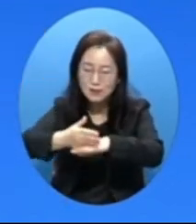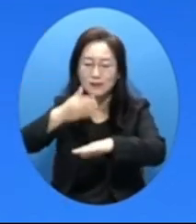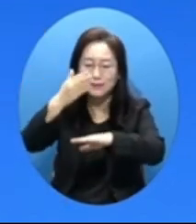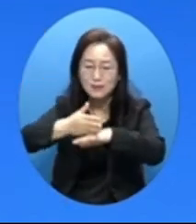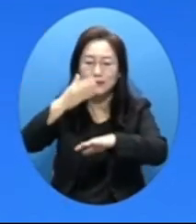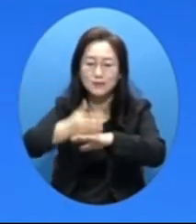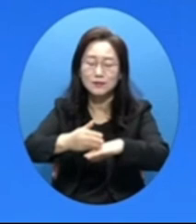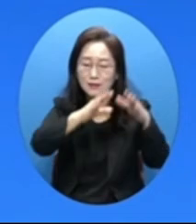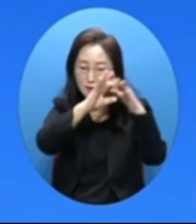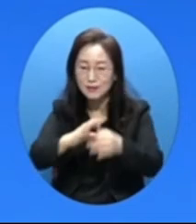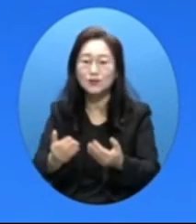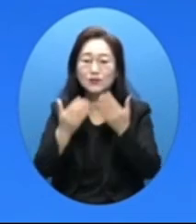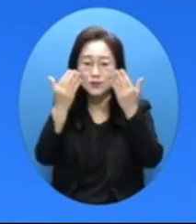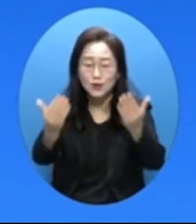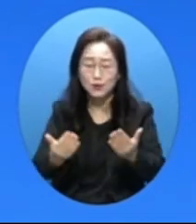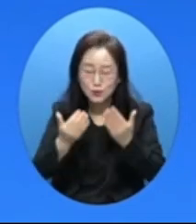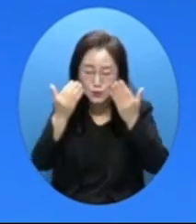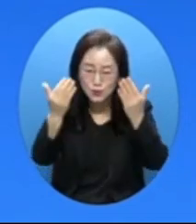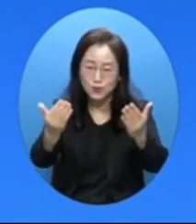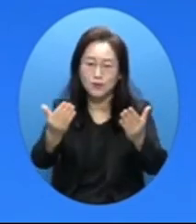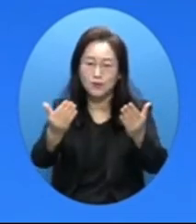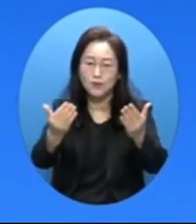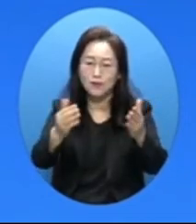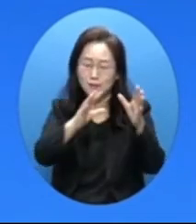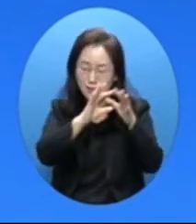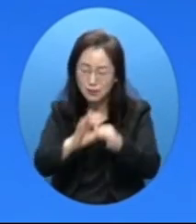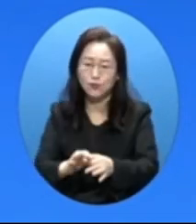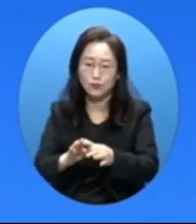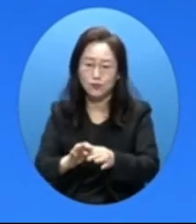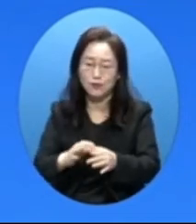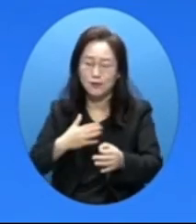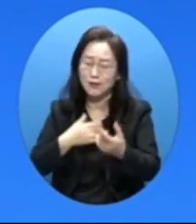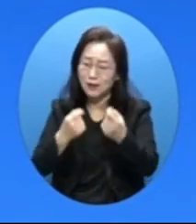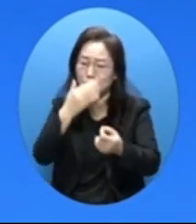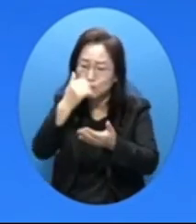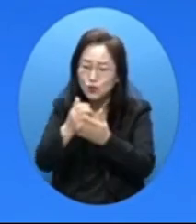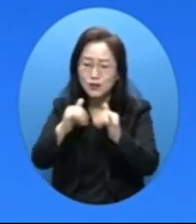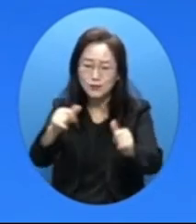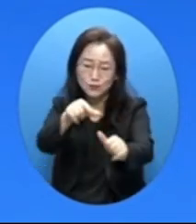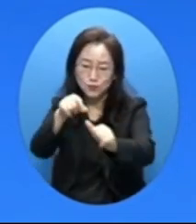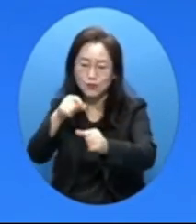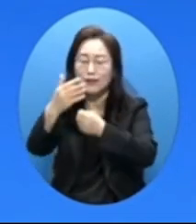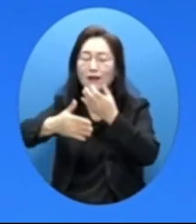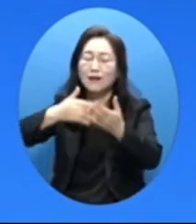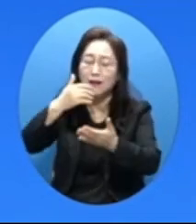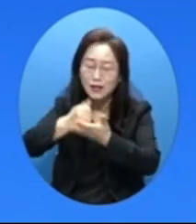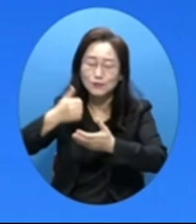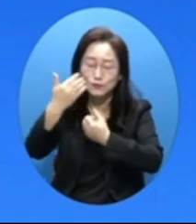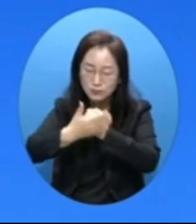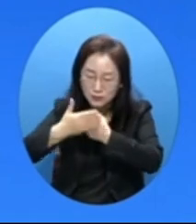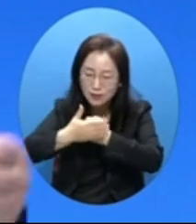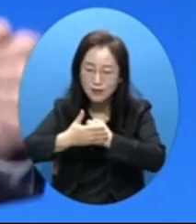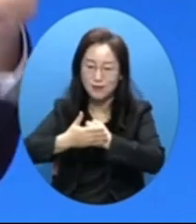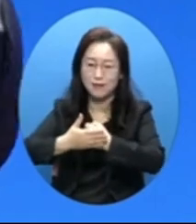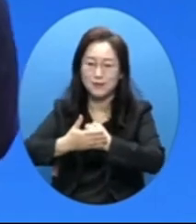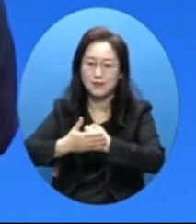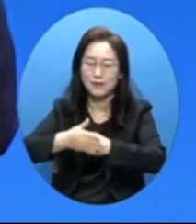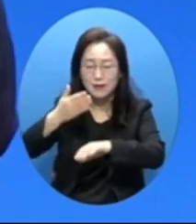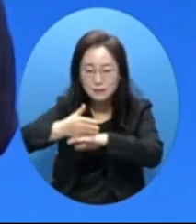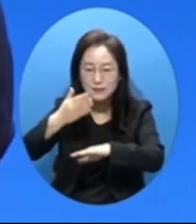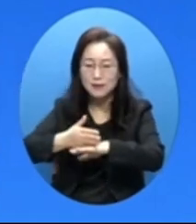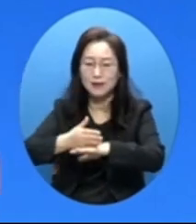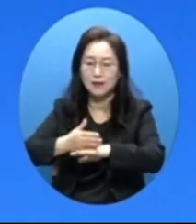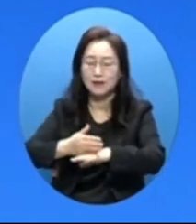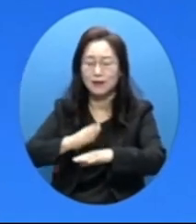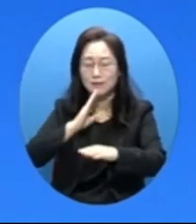또 감사를 해도 다 못 드릴 감사가 나가던 죄를 구원하신 하나님의 권위 은혜에 대한 감사인 것입니다 나 같은 죄를